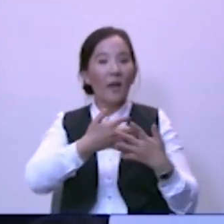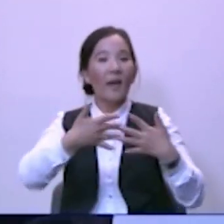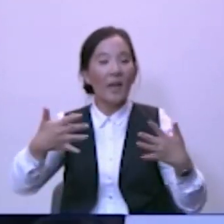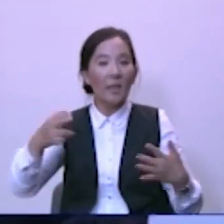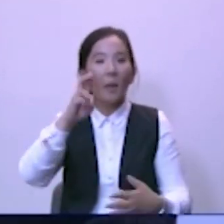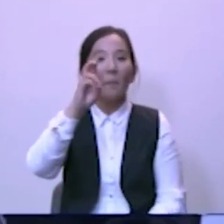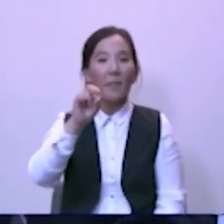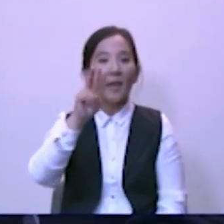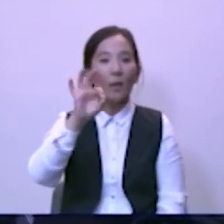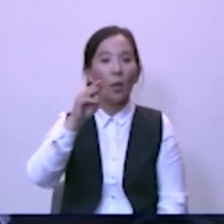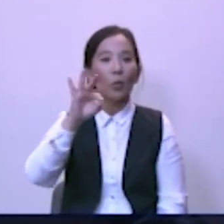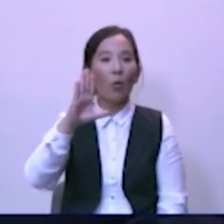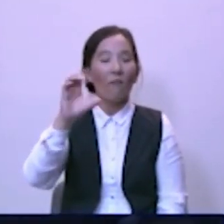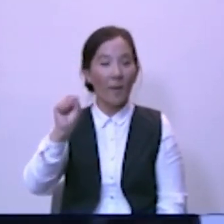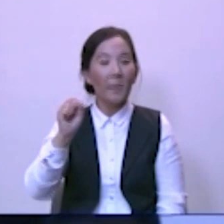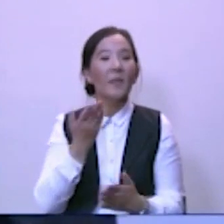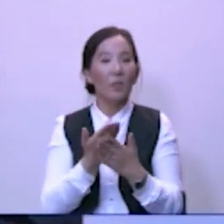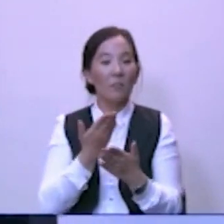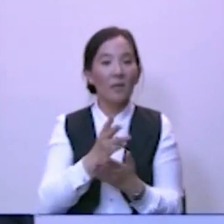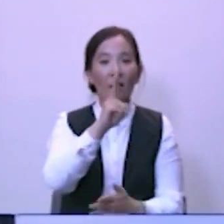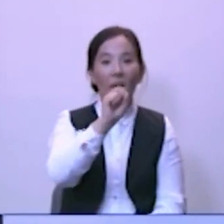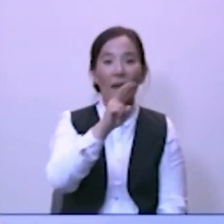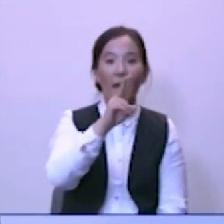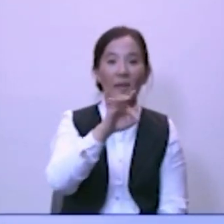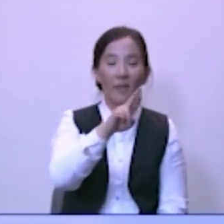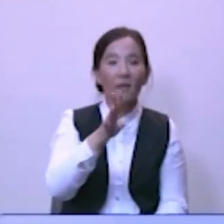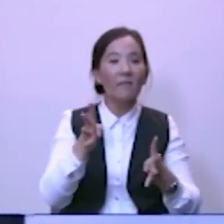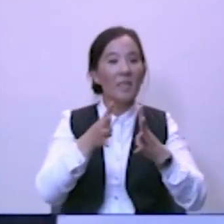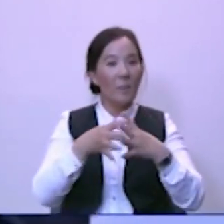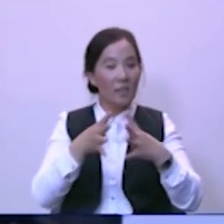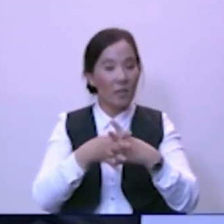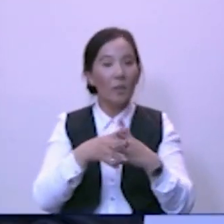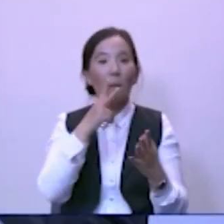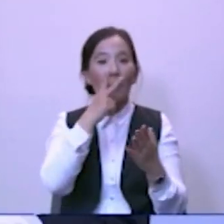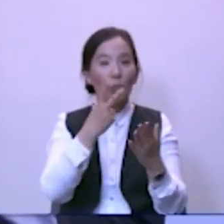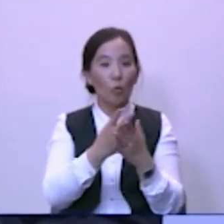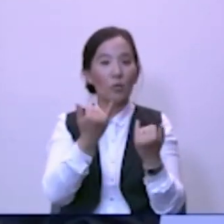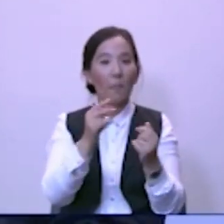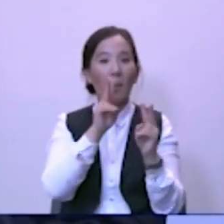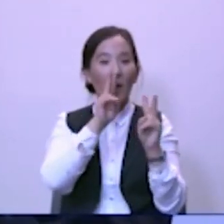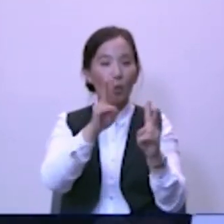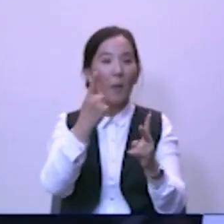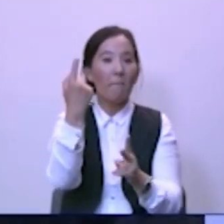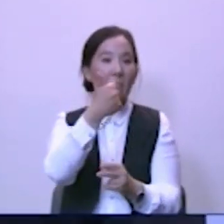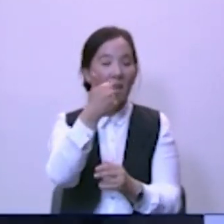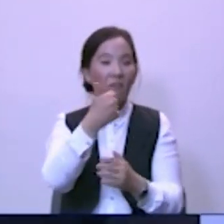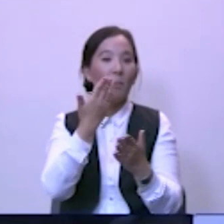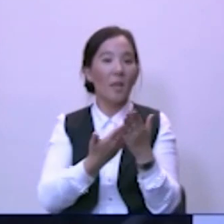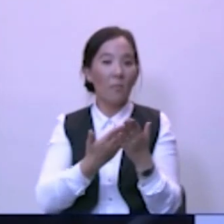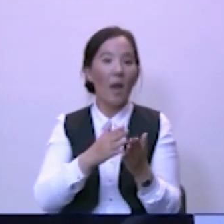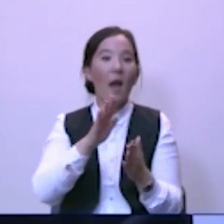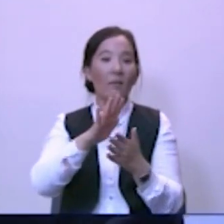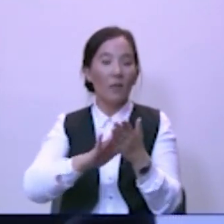например калий взаимодействует соляной кислоты давайте вам покажу на первом примере а дальше вы уже